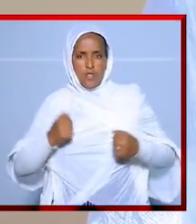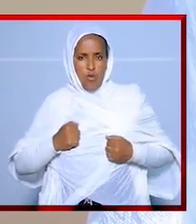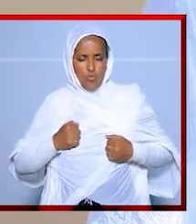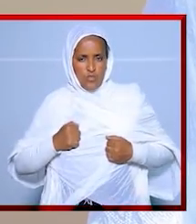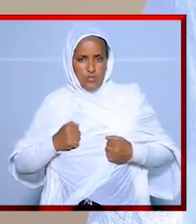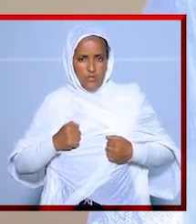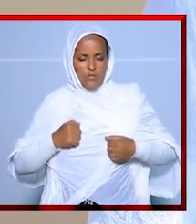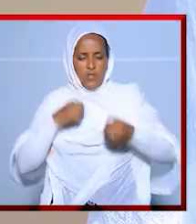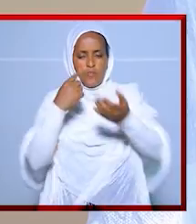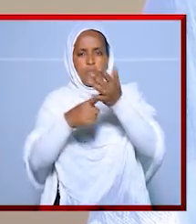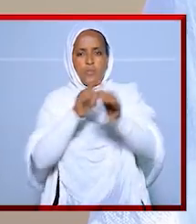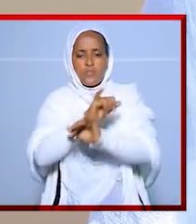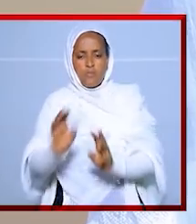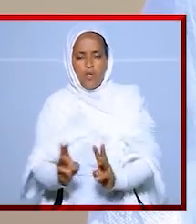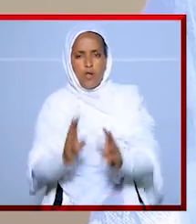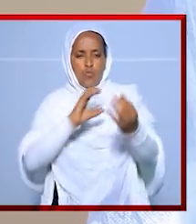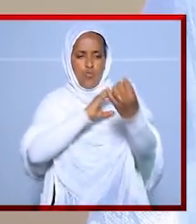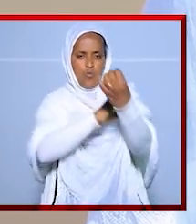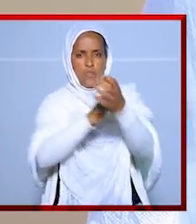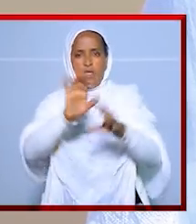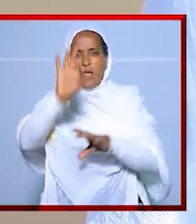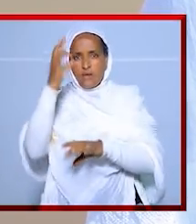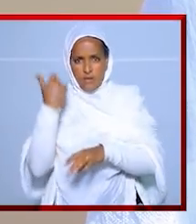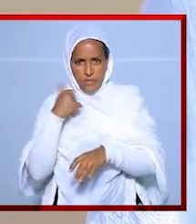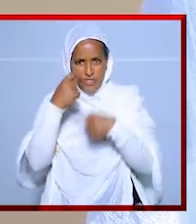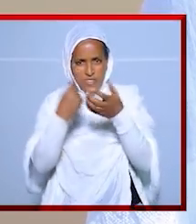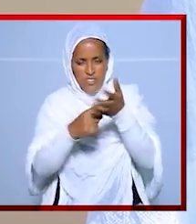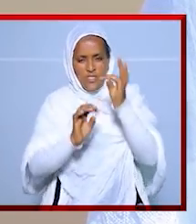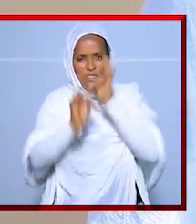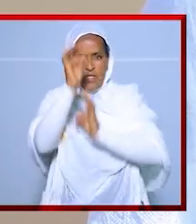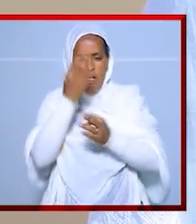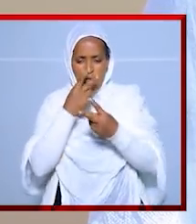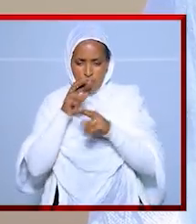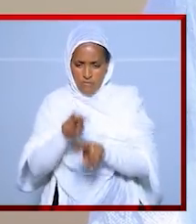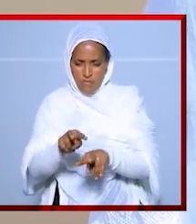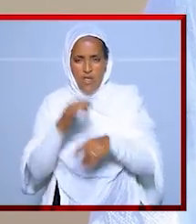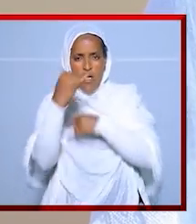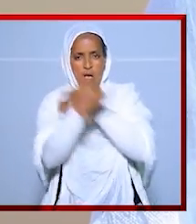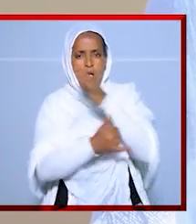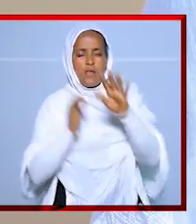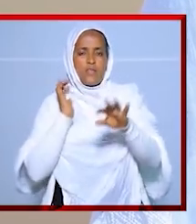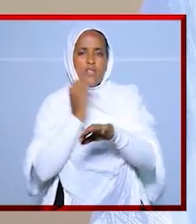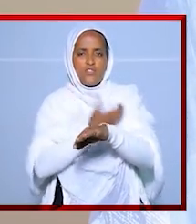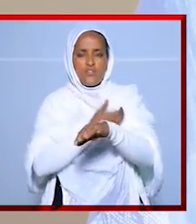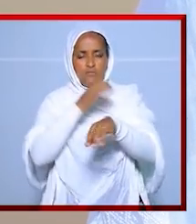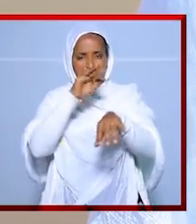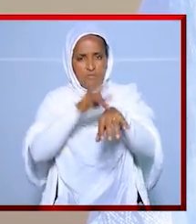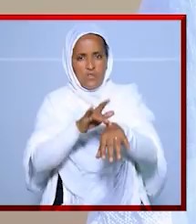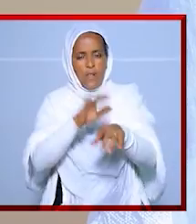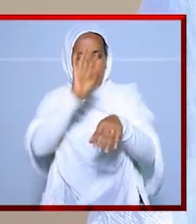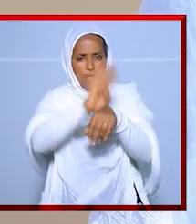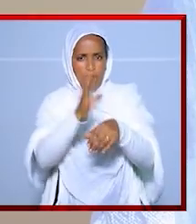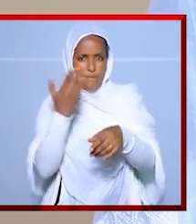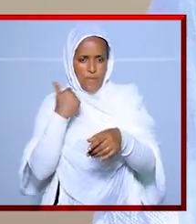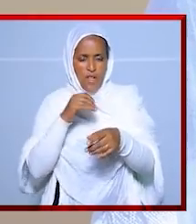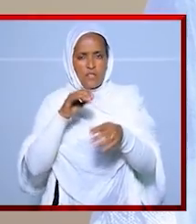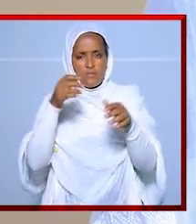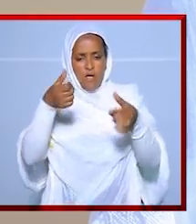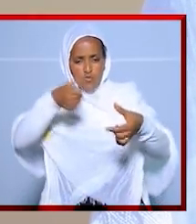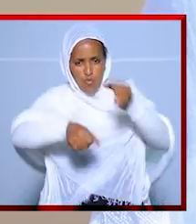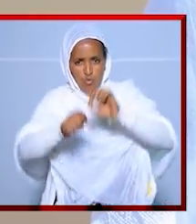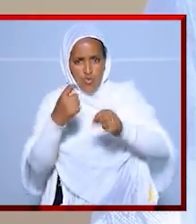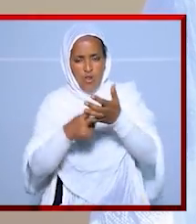ሰራዊት በዚህ መልኩ ጉልበት ያገኝ ነበር። ስለዚህ እነዚህን ታሪኮች ስንመለከት በሀገራችን ቤተክርስቲያን የነበራት